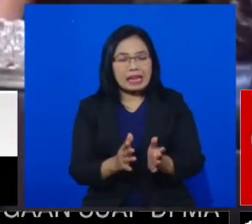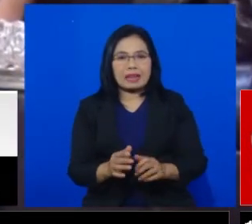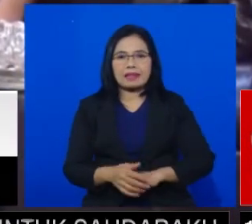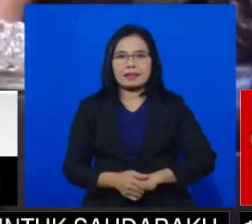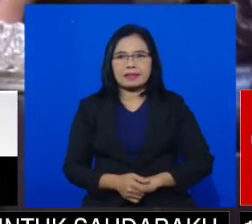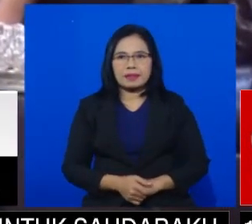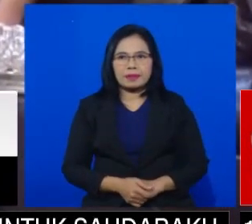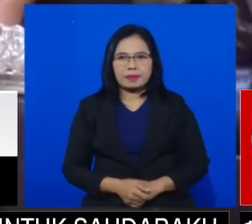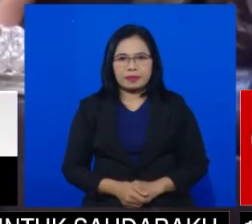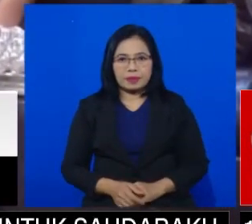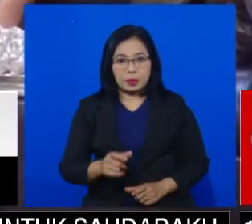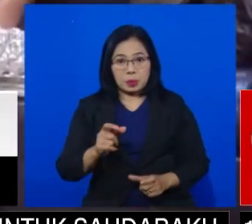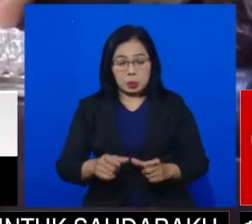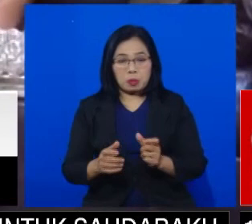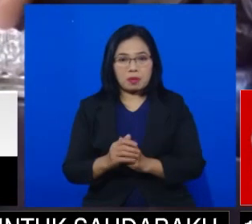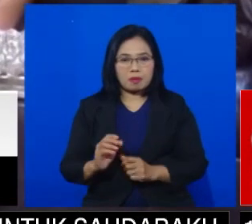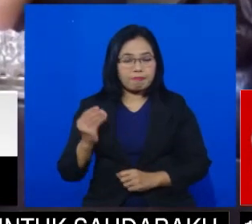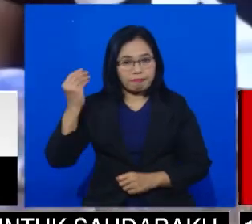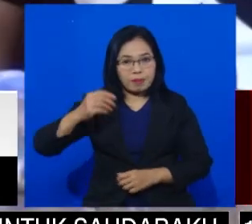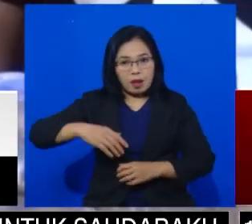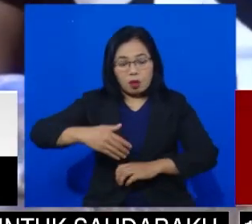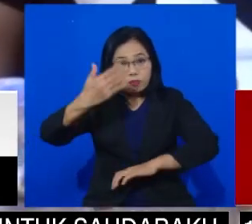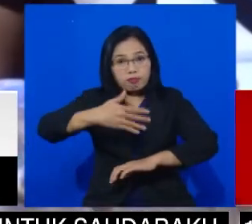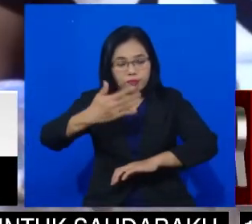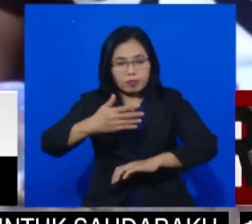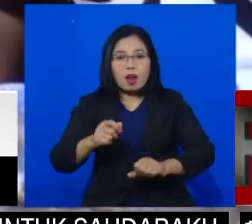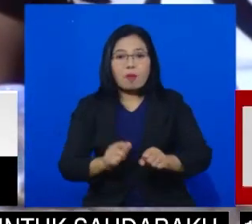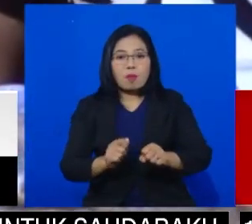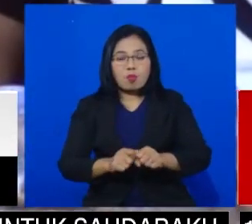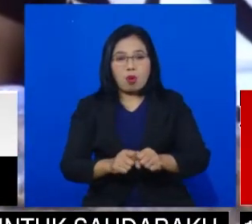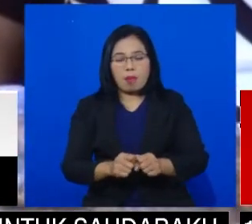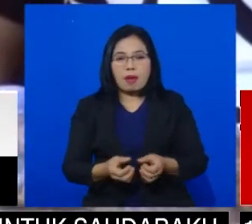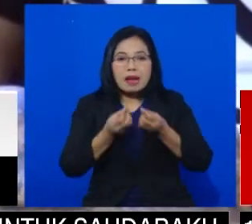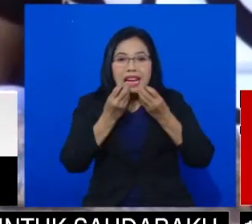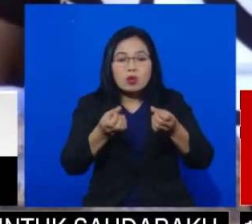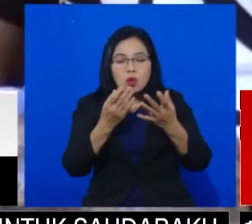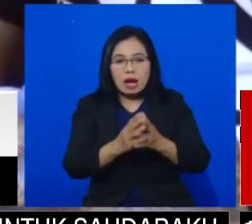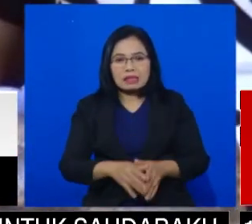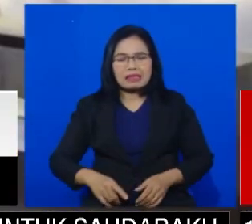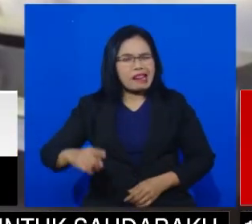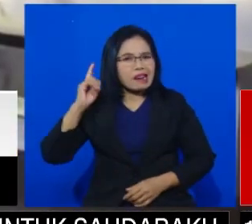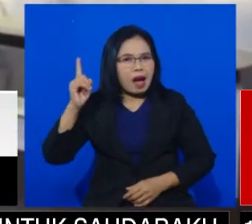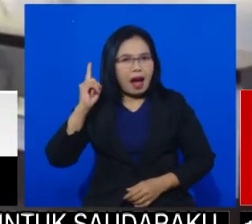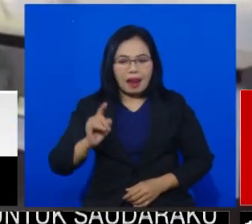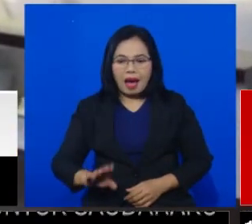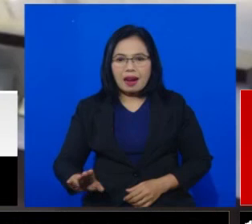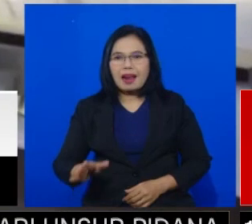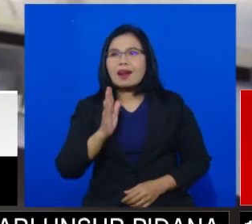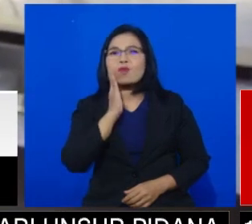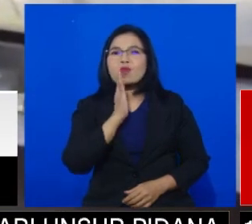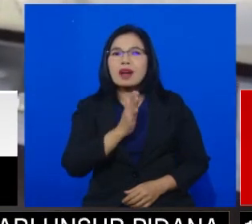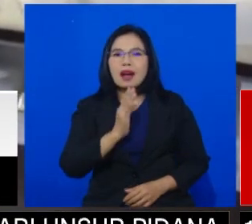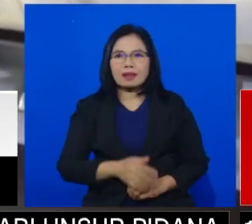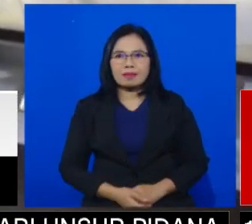Sang sutradara Dahlan Effendi mengaku tengah membuat adegan film pendek tentang edukasi kenakalan remaja. Kan di mana